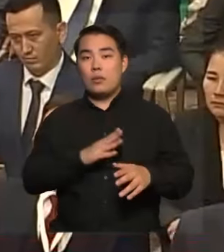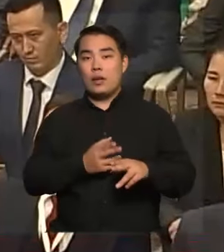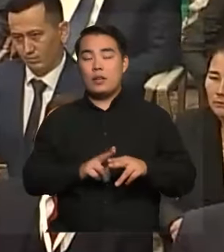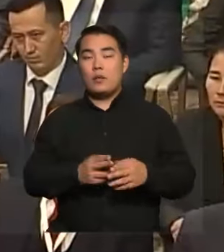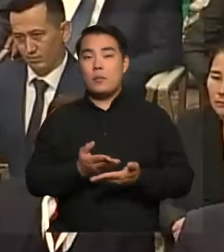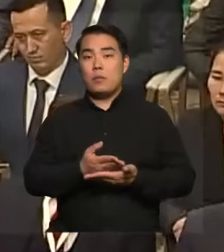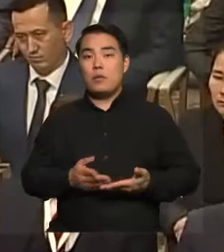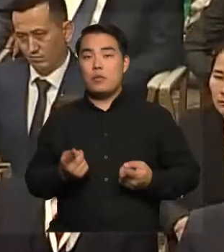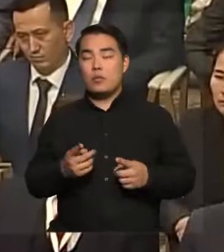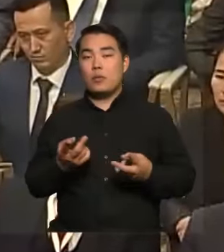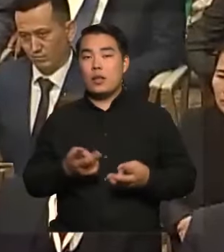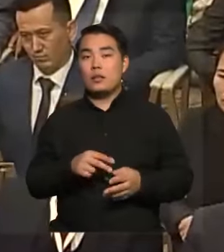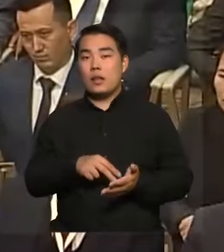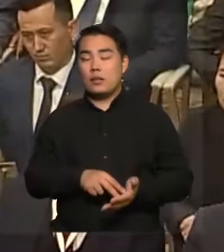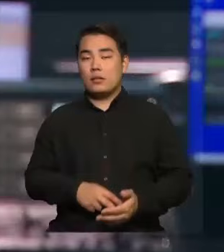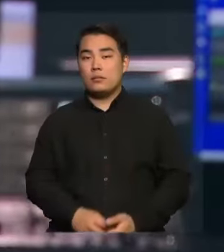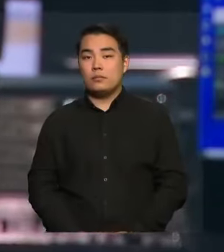неге кенже қалуымыз керек?